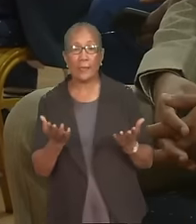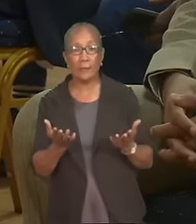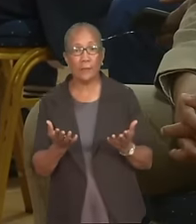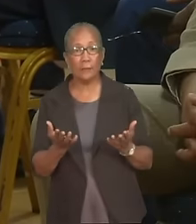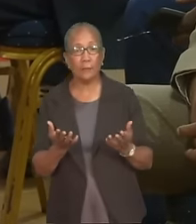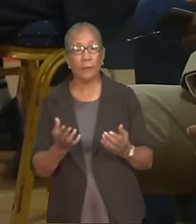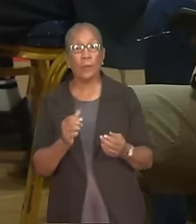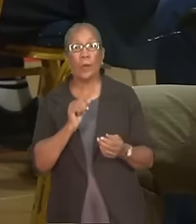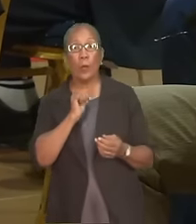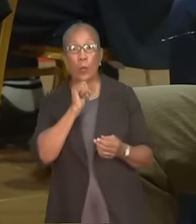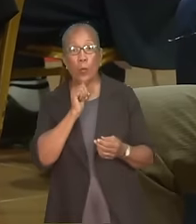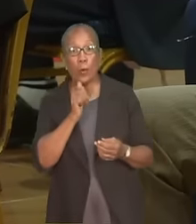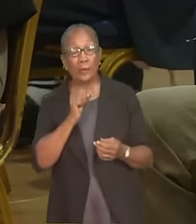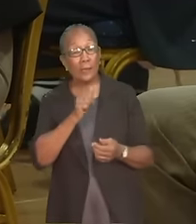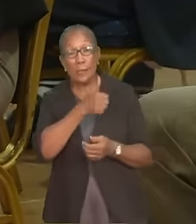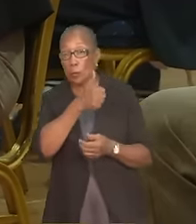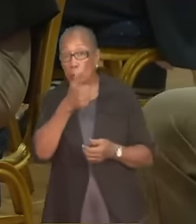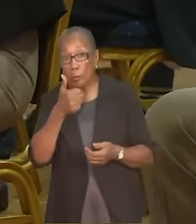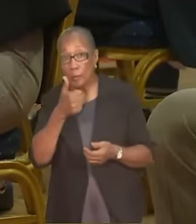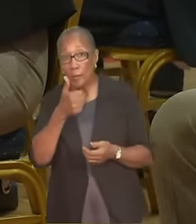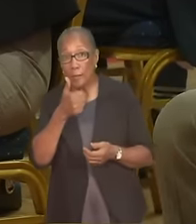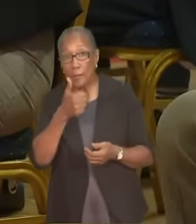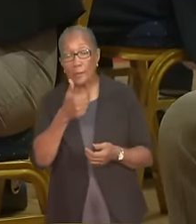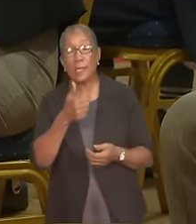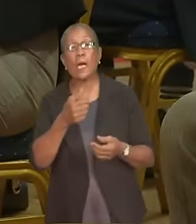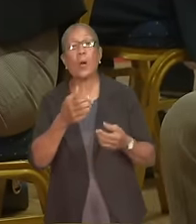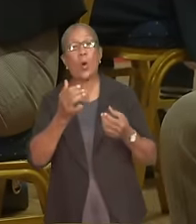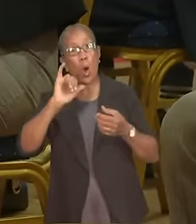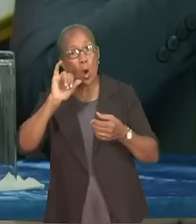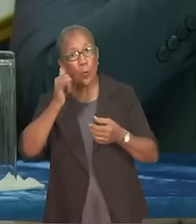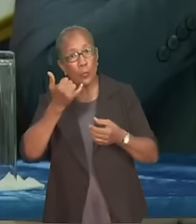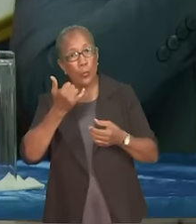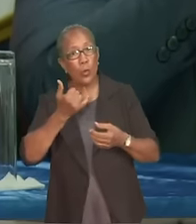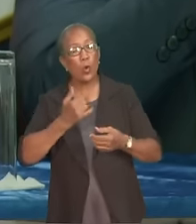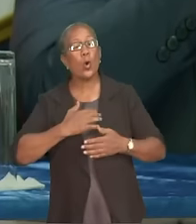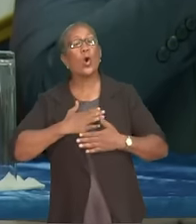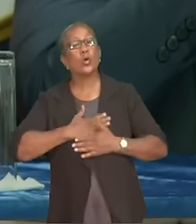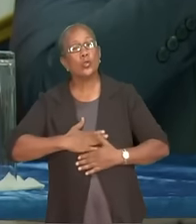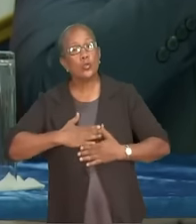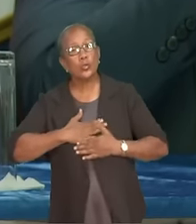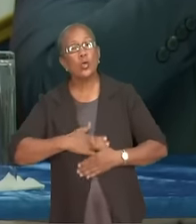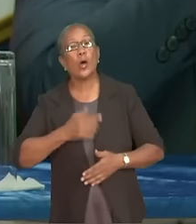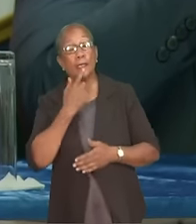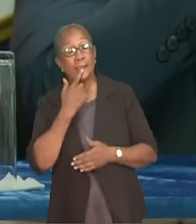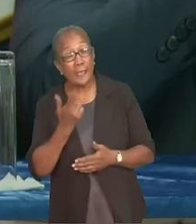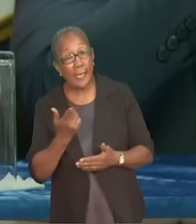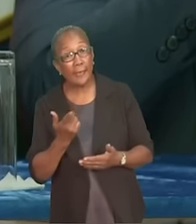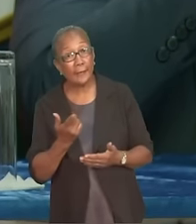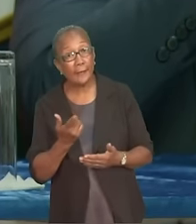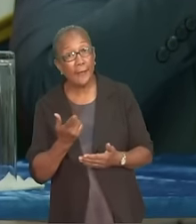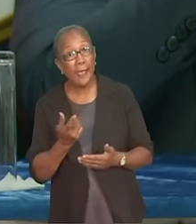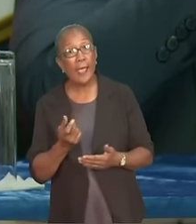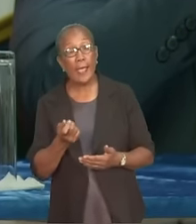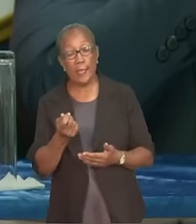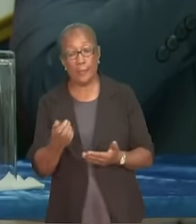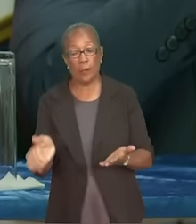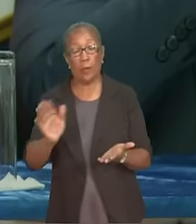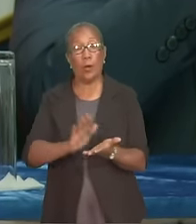zeer onterecht te zijn, zullen wij op een gepaste manier onze verontschuldigingen aanbieden, CQ, salarissen